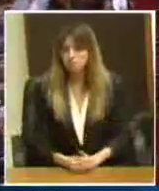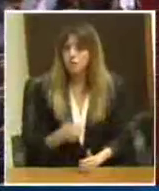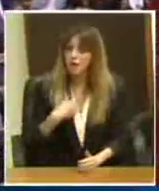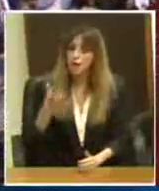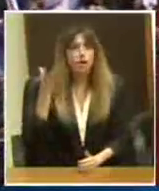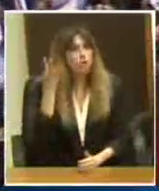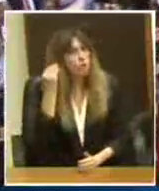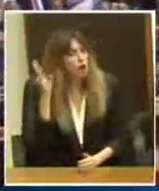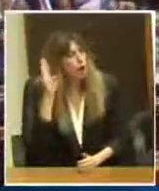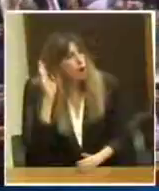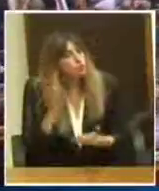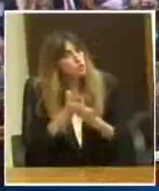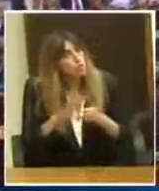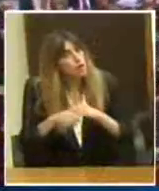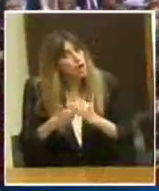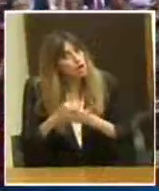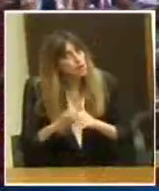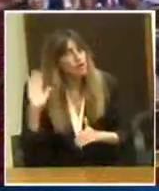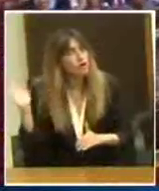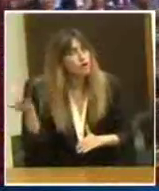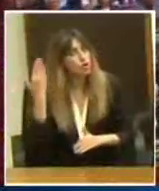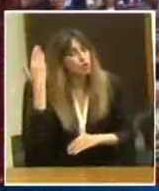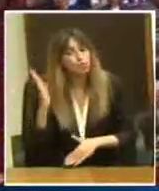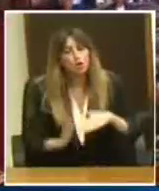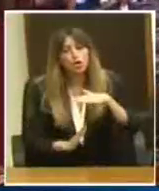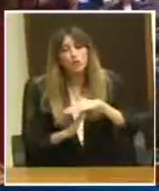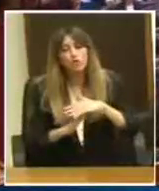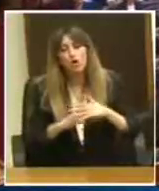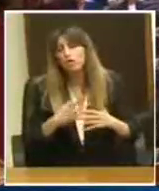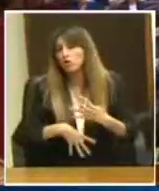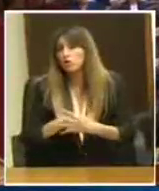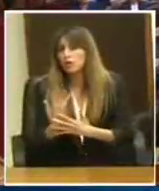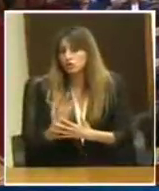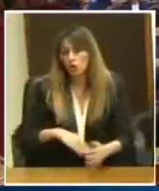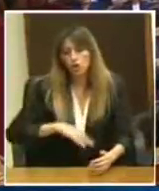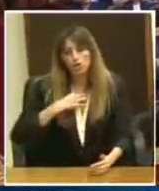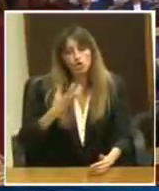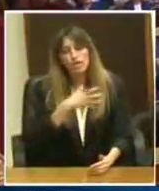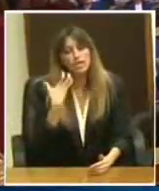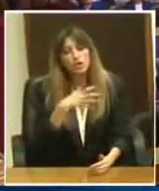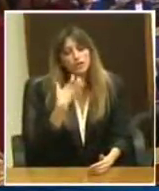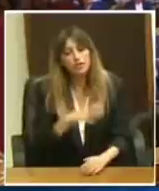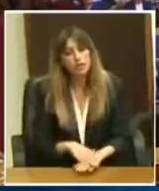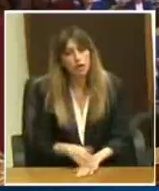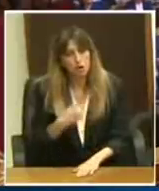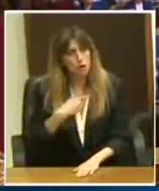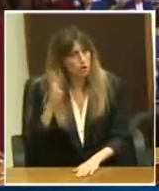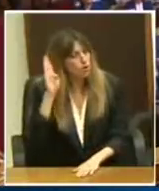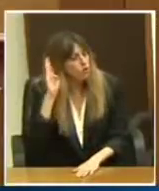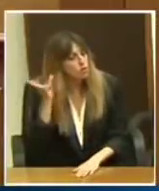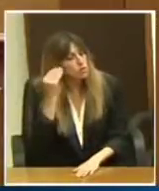τον πρώην Υπουργό Εξωτερικών, τον πρώην Πρόεδρο του ΠΑΣΟΚ, τον κύριο Βενιζέλο. Σας άκουσα σε αυτό το βήμα. Να